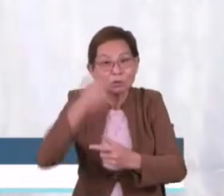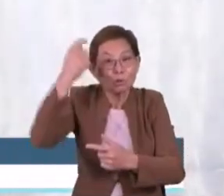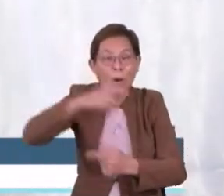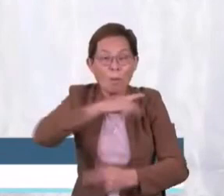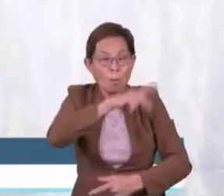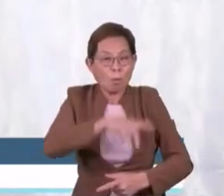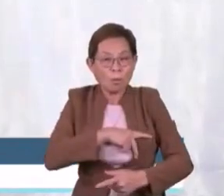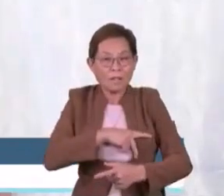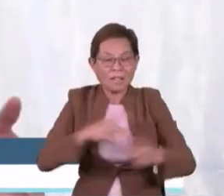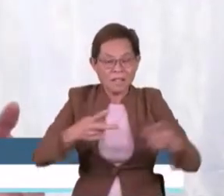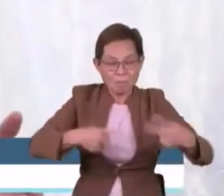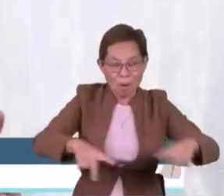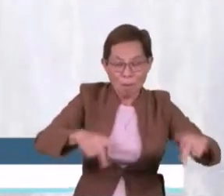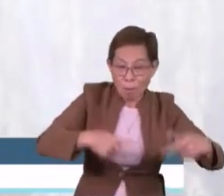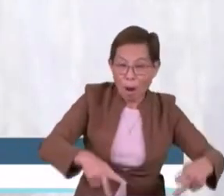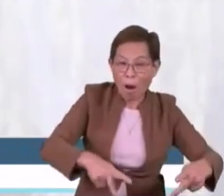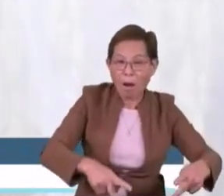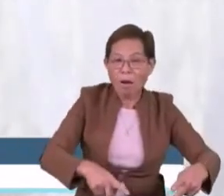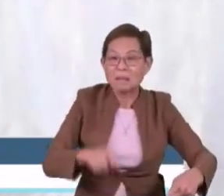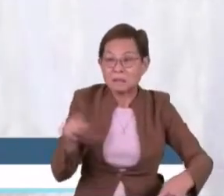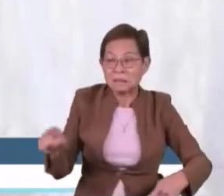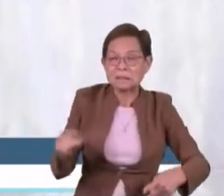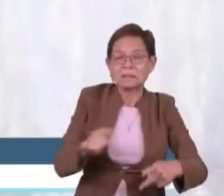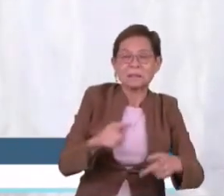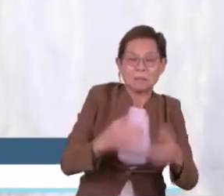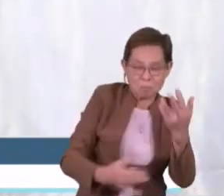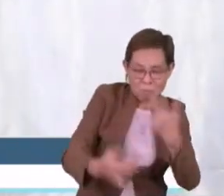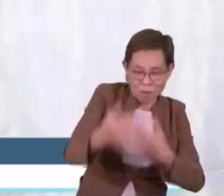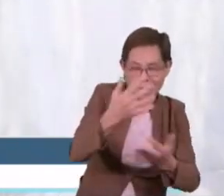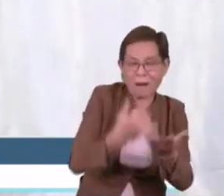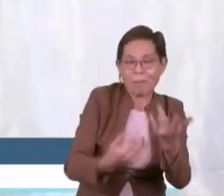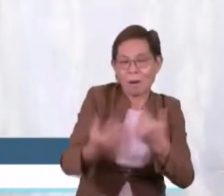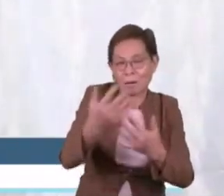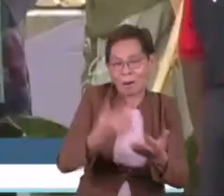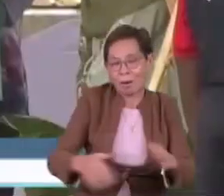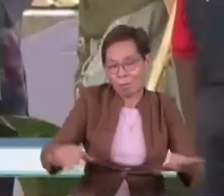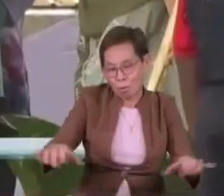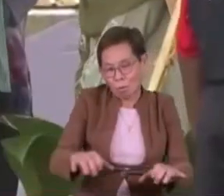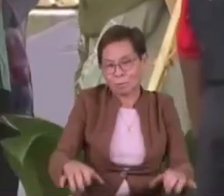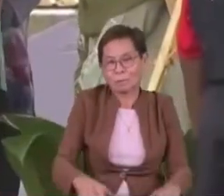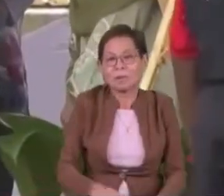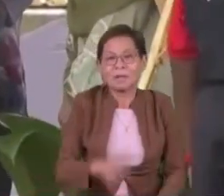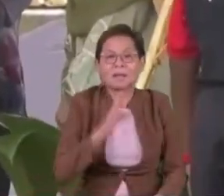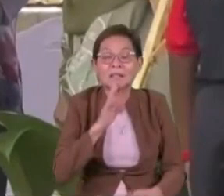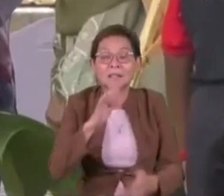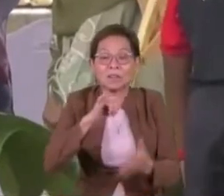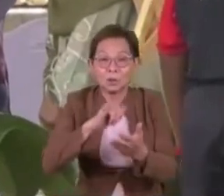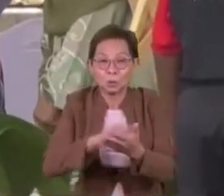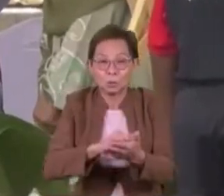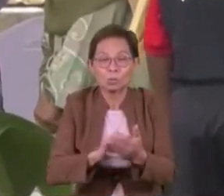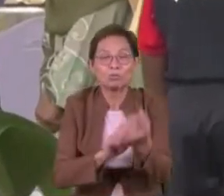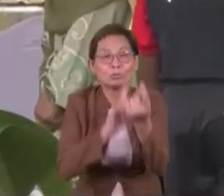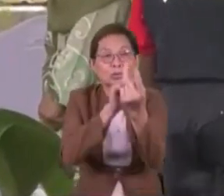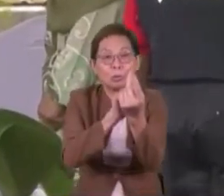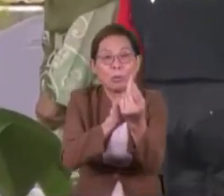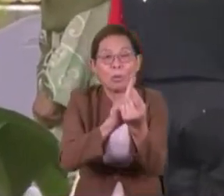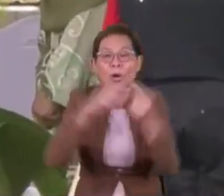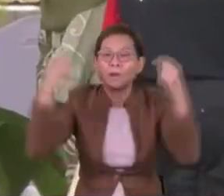tuan punya premis di mana pembakaran tersebut dilakukan. Beliau berkata demikian ketika